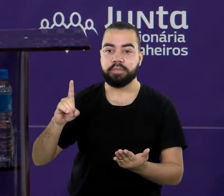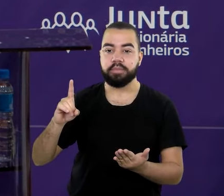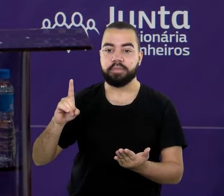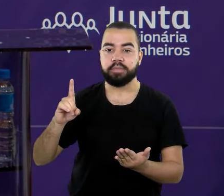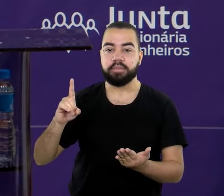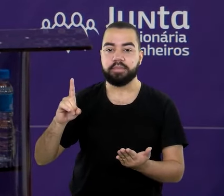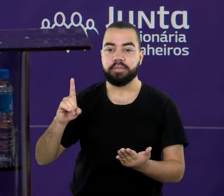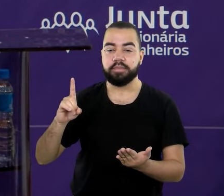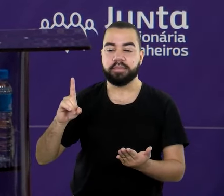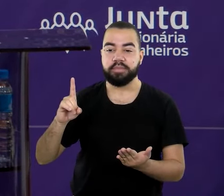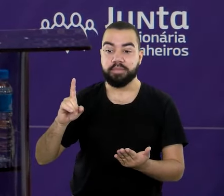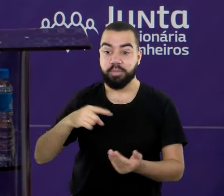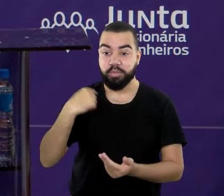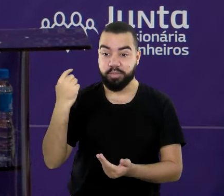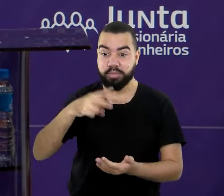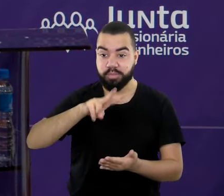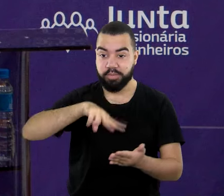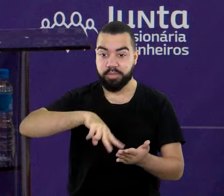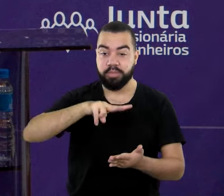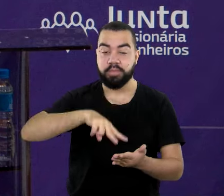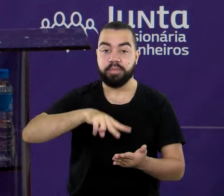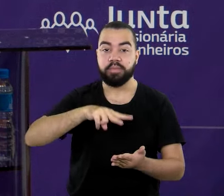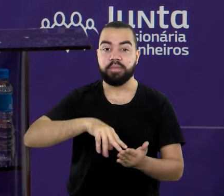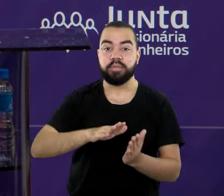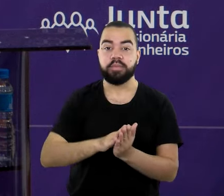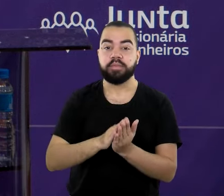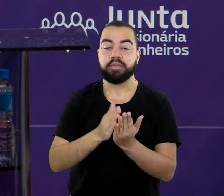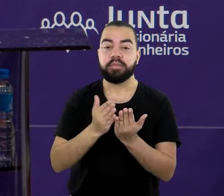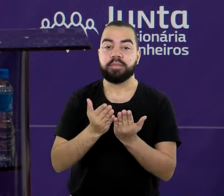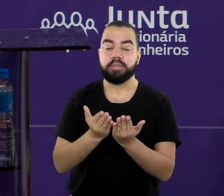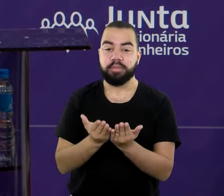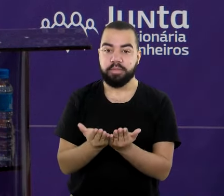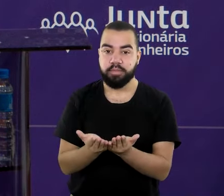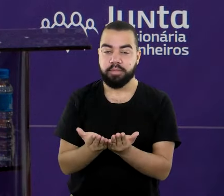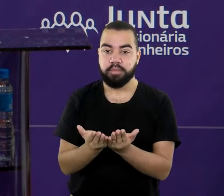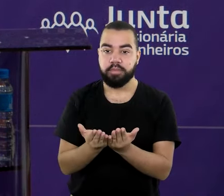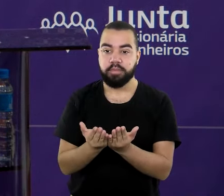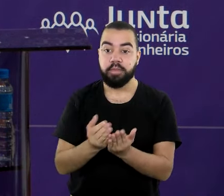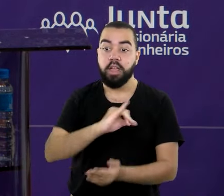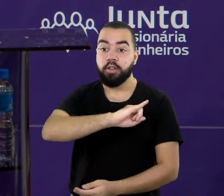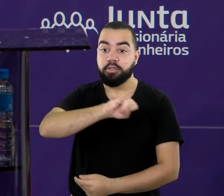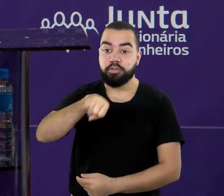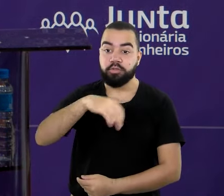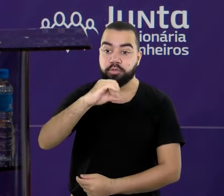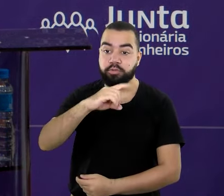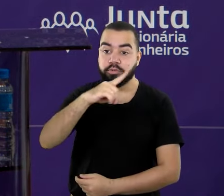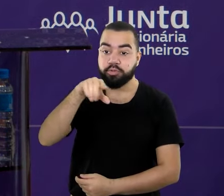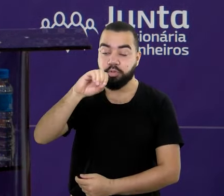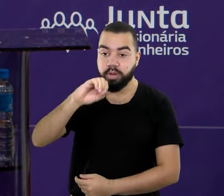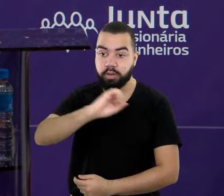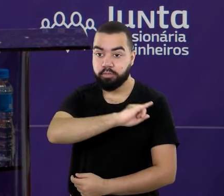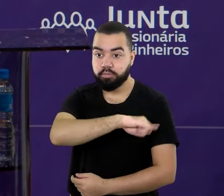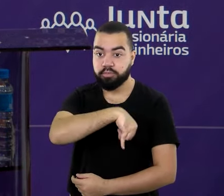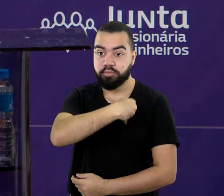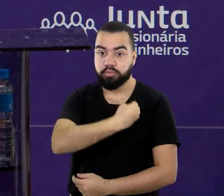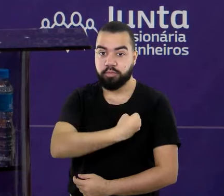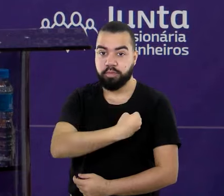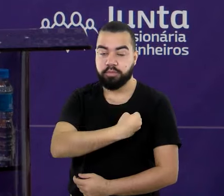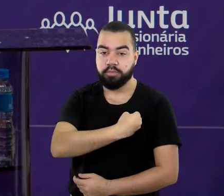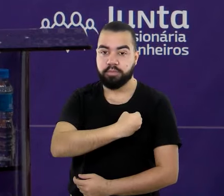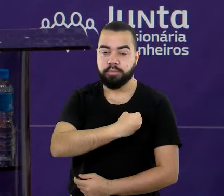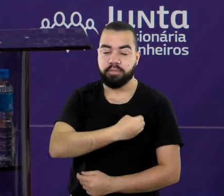요한복음 20장 19절부터 23절까지 말씀입니다. A palavra de hoje está em João 20, 19 a 23.